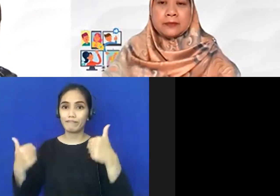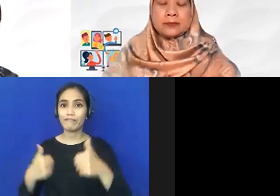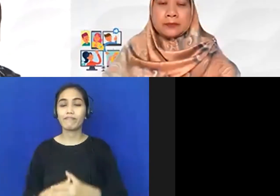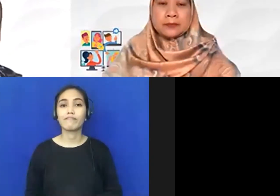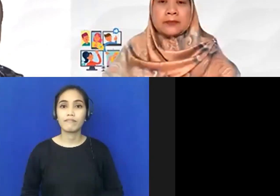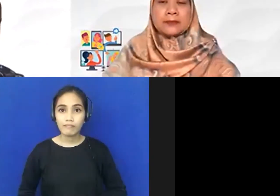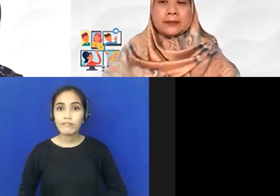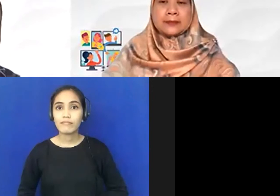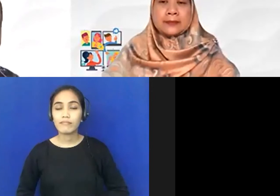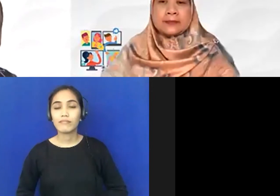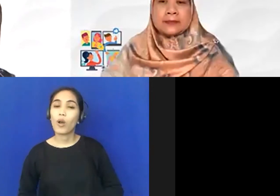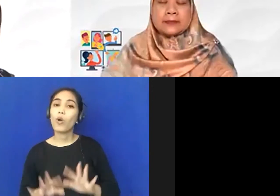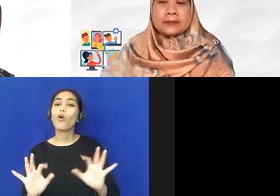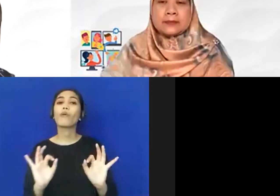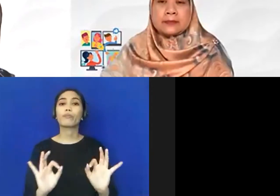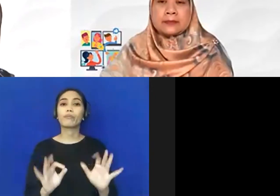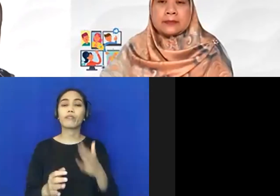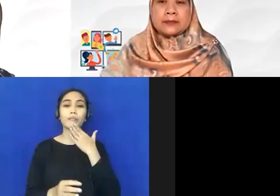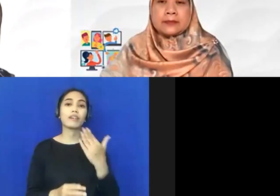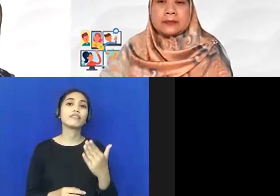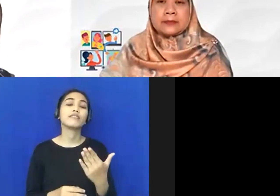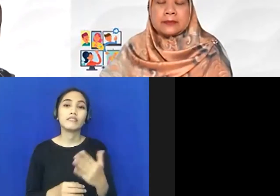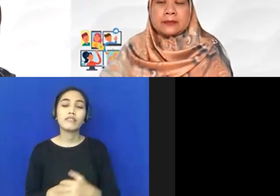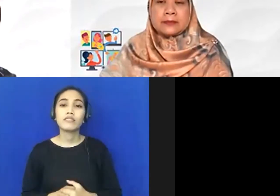Baik, terima kasih Ibu. Terima kasih juga atas